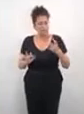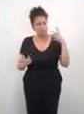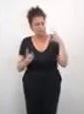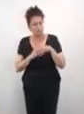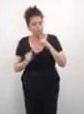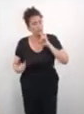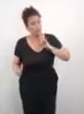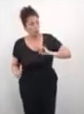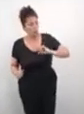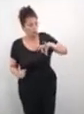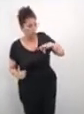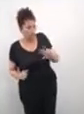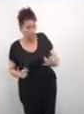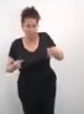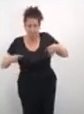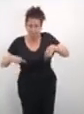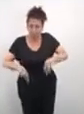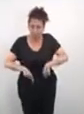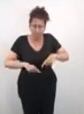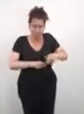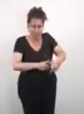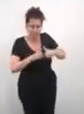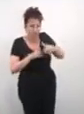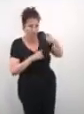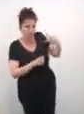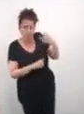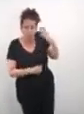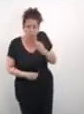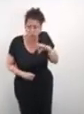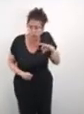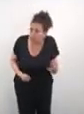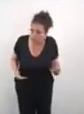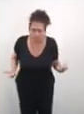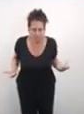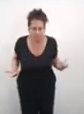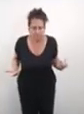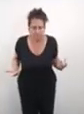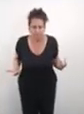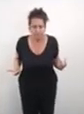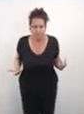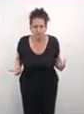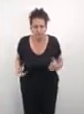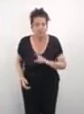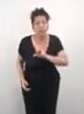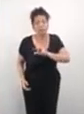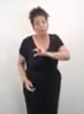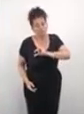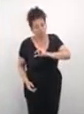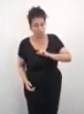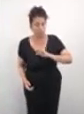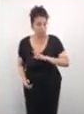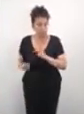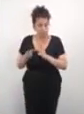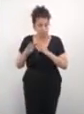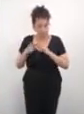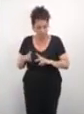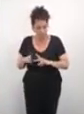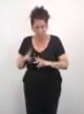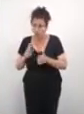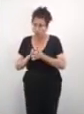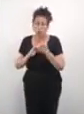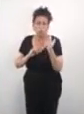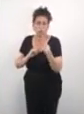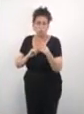viens de l'évoquer sur ces points. Et non, les policiers municipaux n'ont pas la prérogative de la gestion du maintien de l'ordre et des